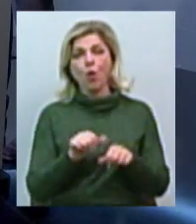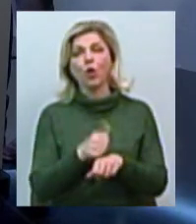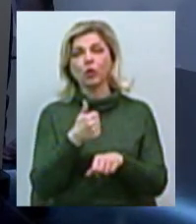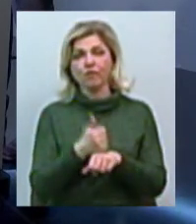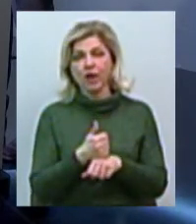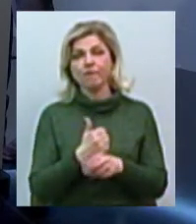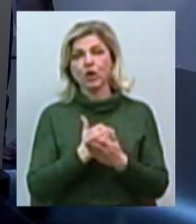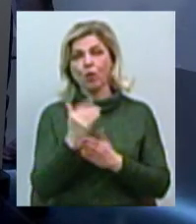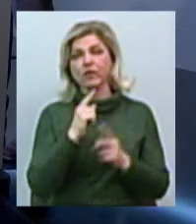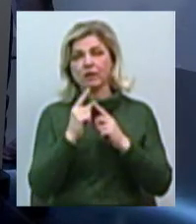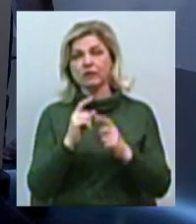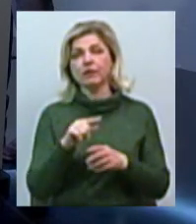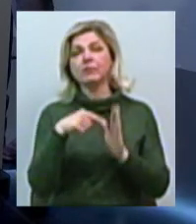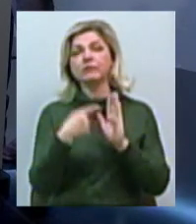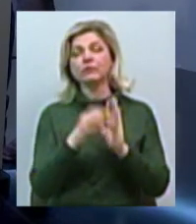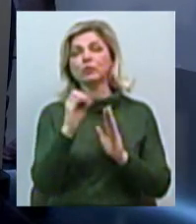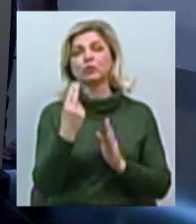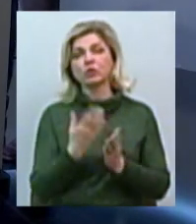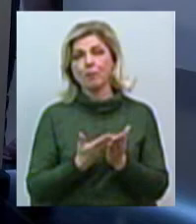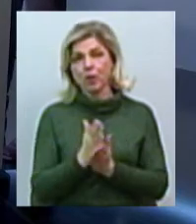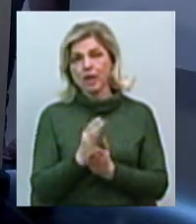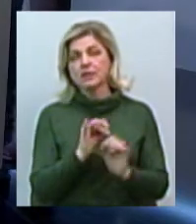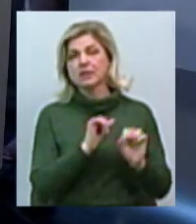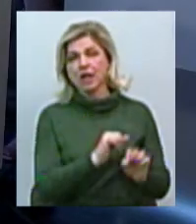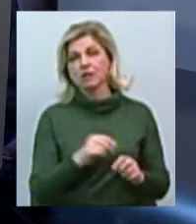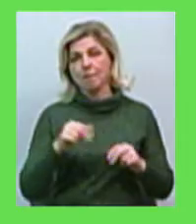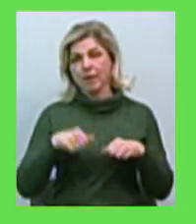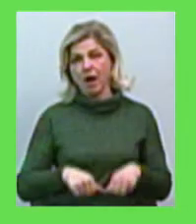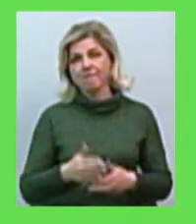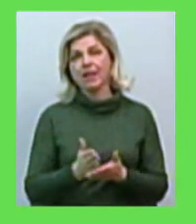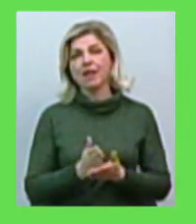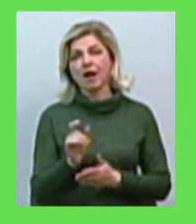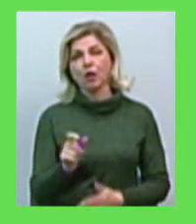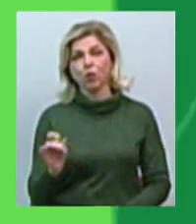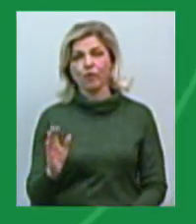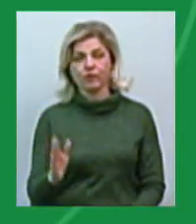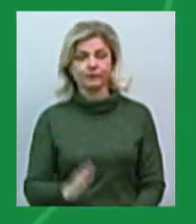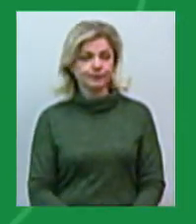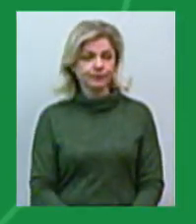питань соціальної політики та захисту прав ветеранів. Будь ласка.